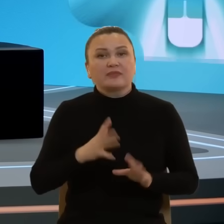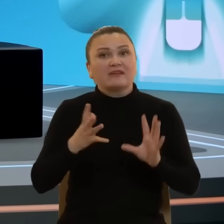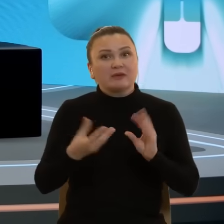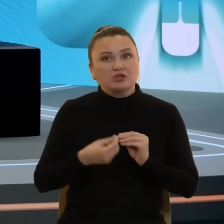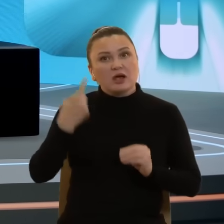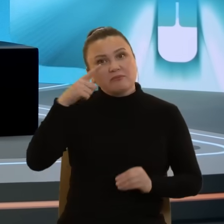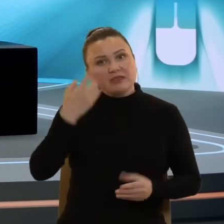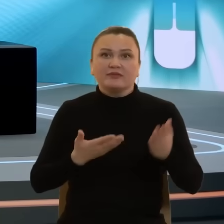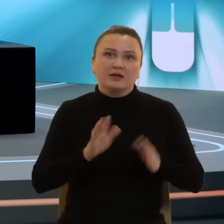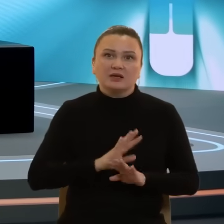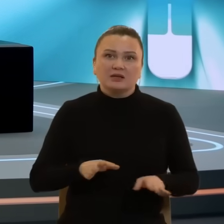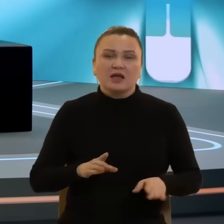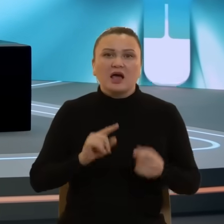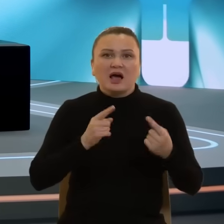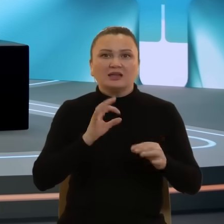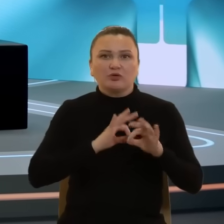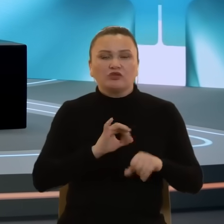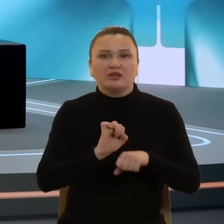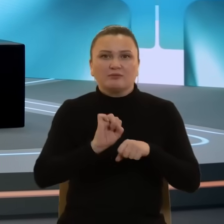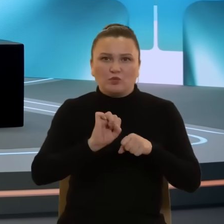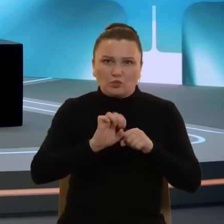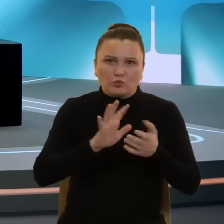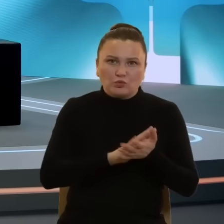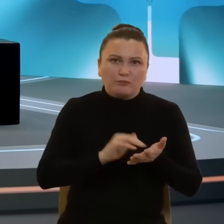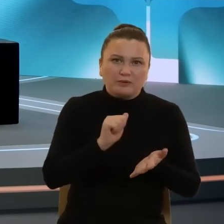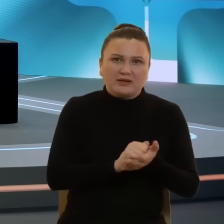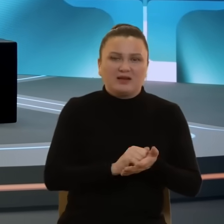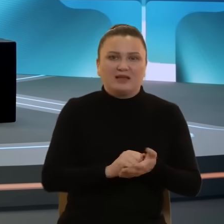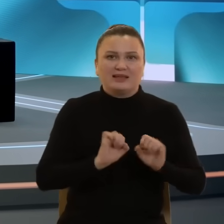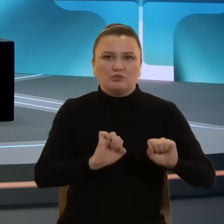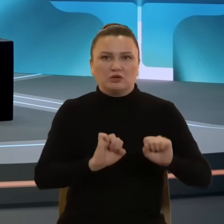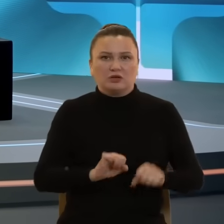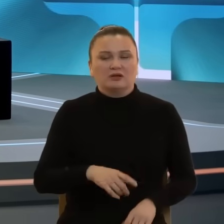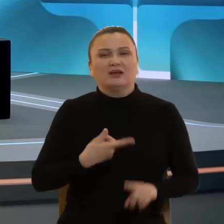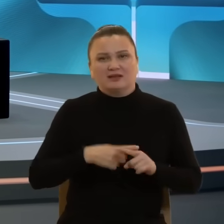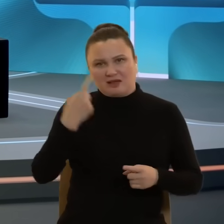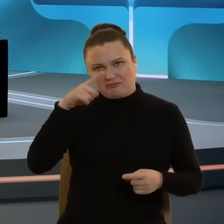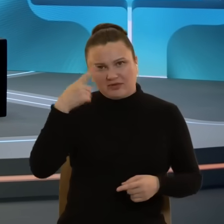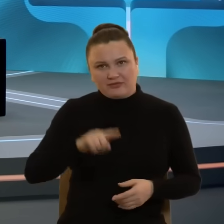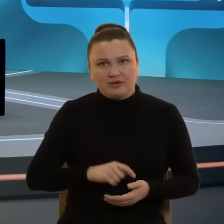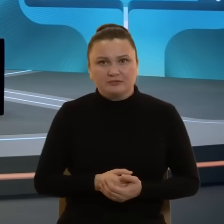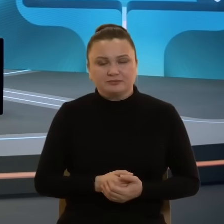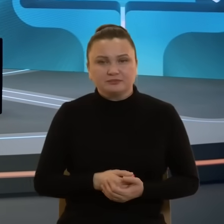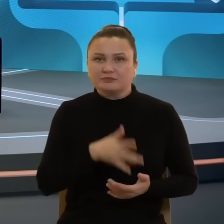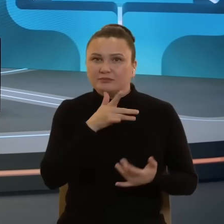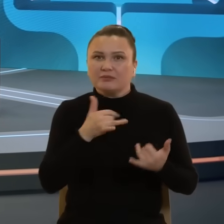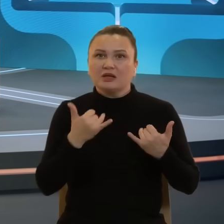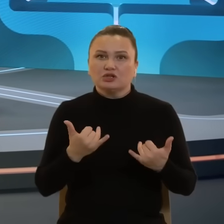что антибиотики подавляют иммунитет? Миф. Знаете, на самом деле